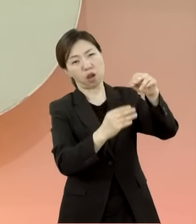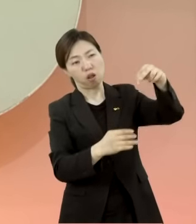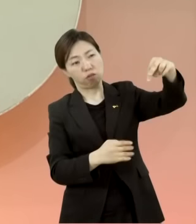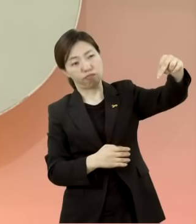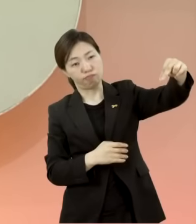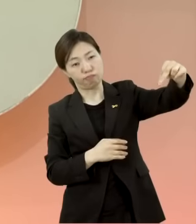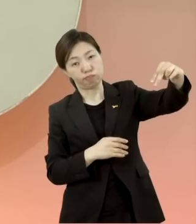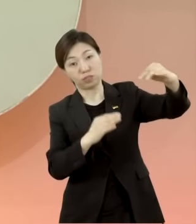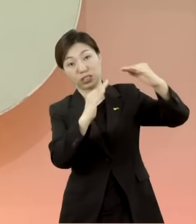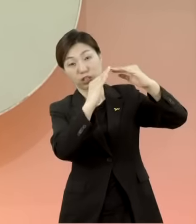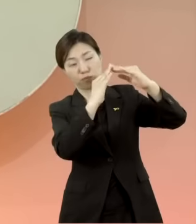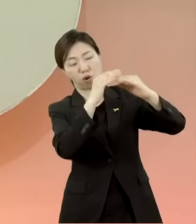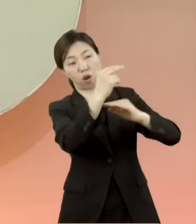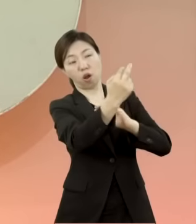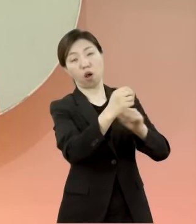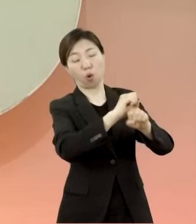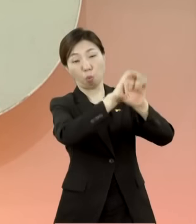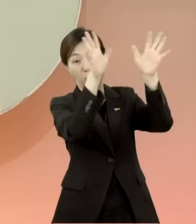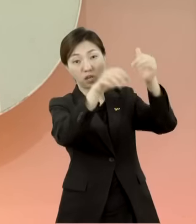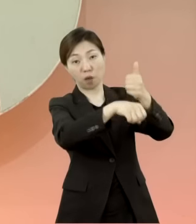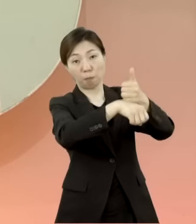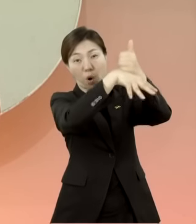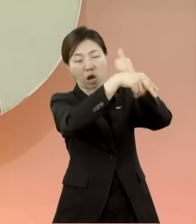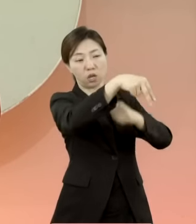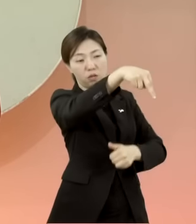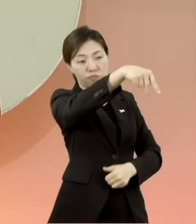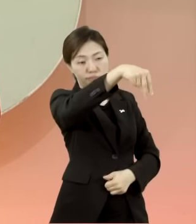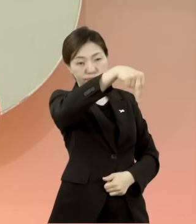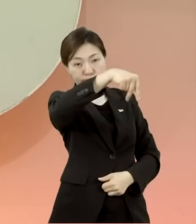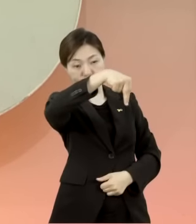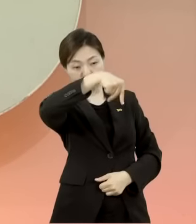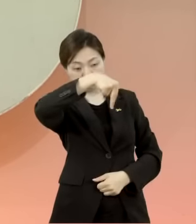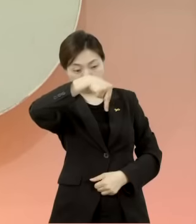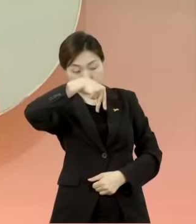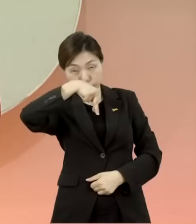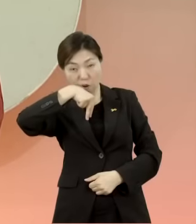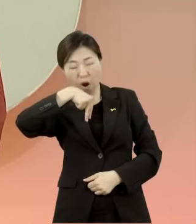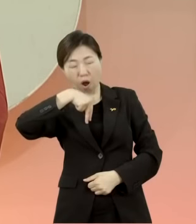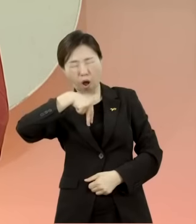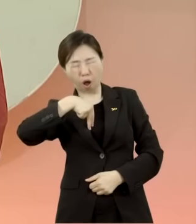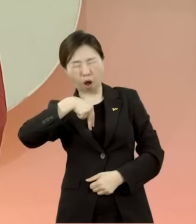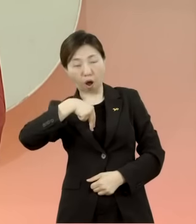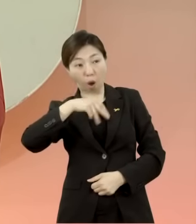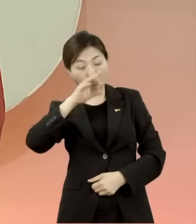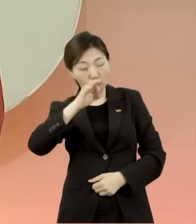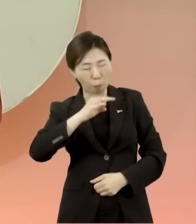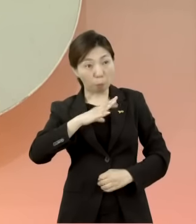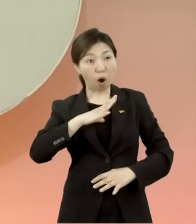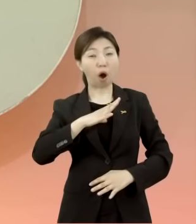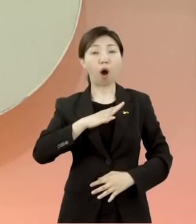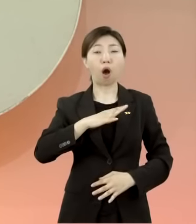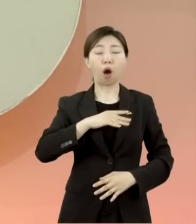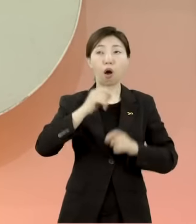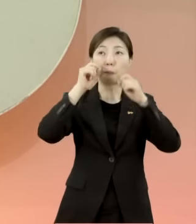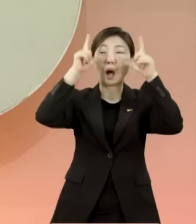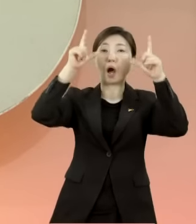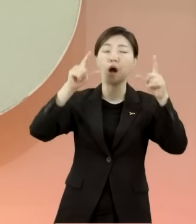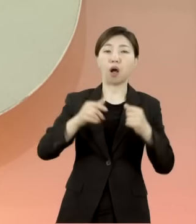꿨네요 관세 보살님이 싹 걸어서 집안으로 당신 집에 쓱 들어오시는 꿈을